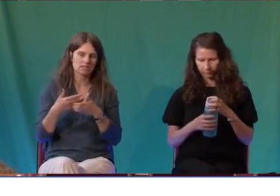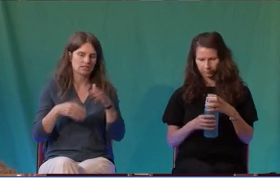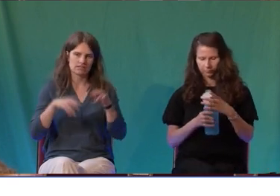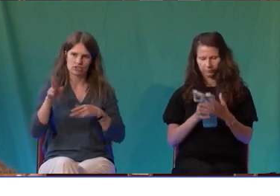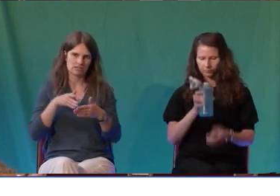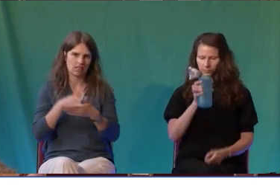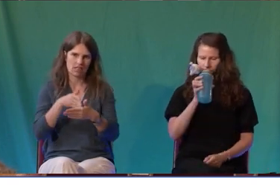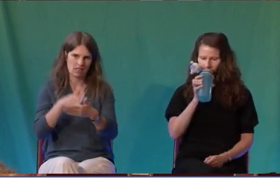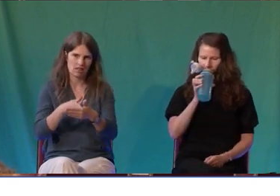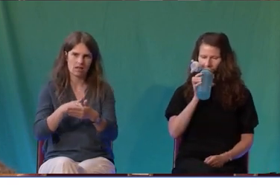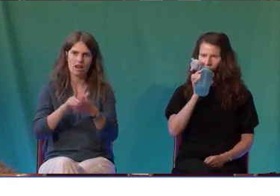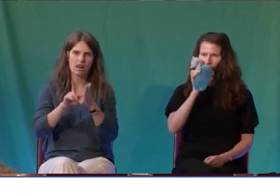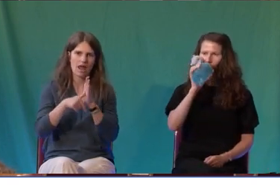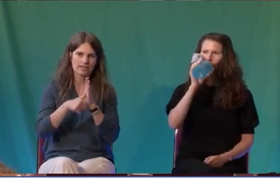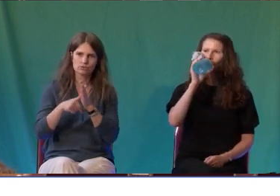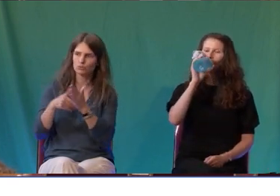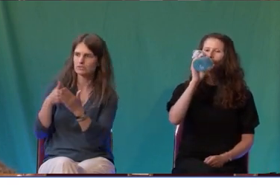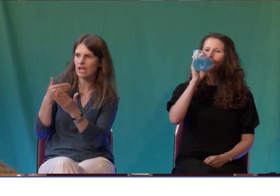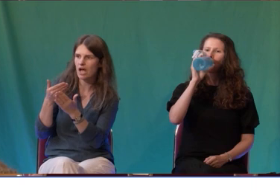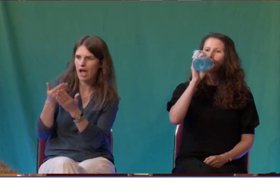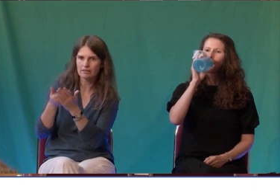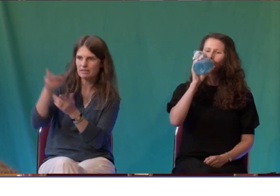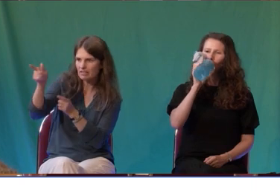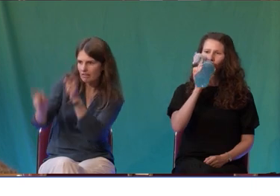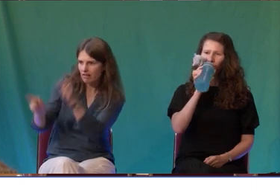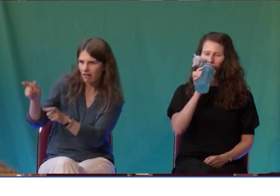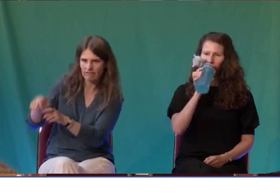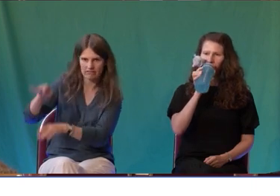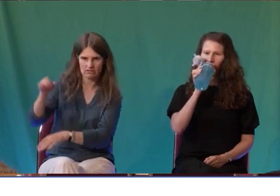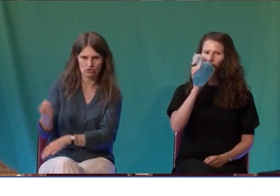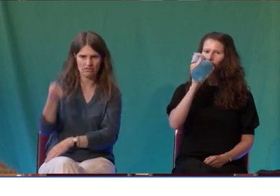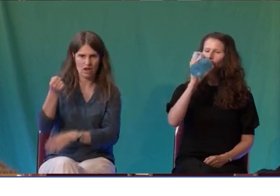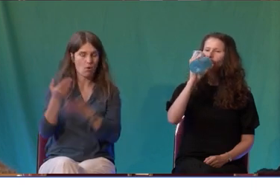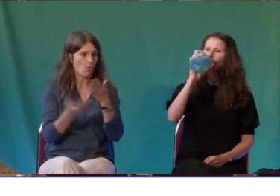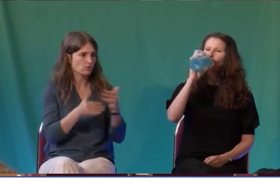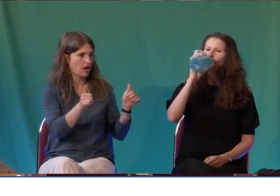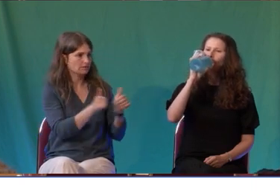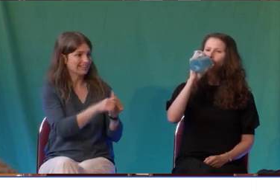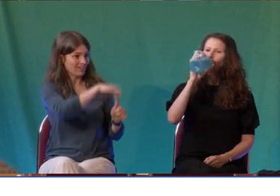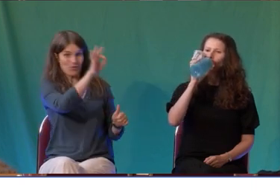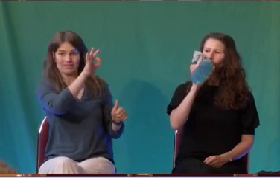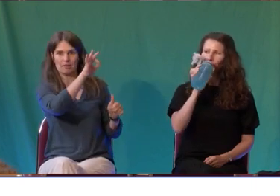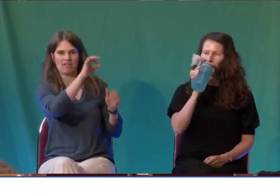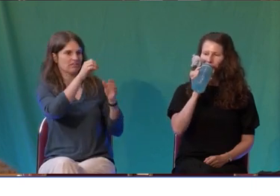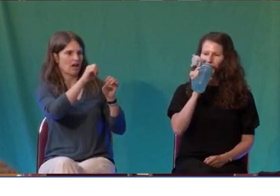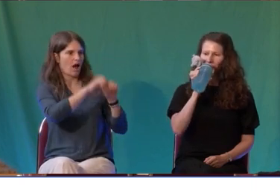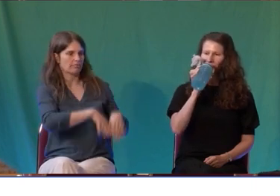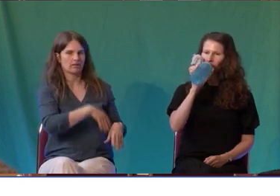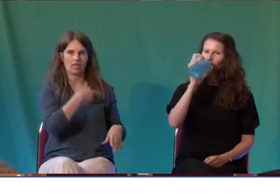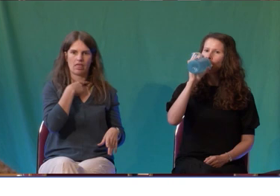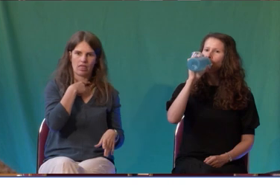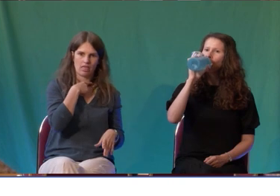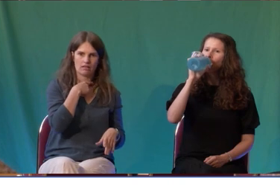Leistungsanbieter sind schwer zu finden oder Assistent springt wieder ab und Angebote